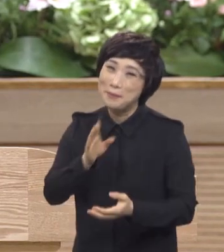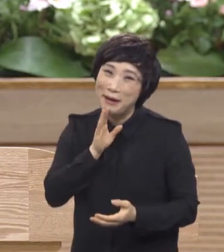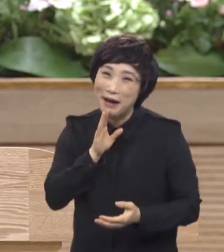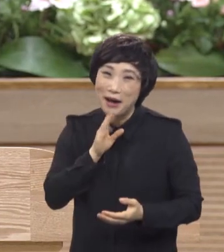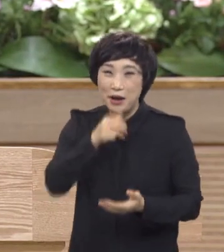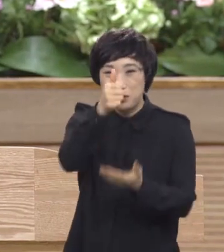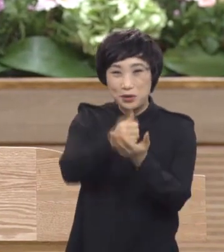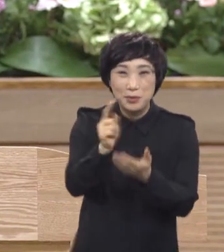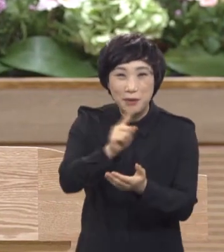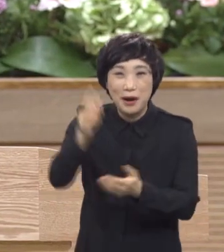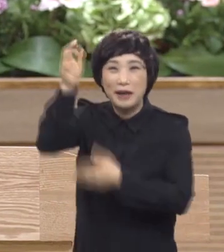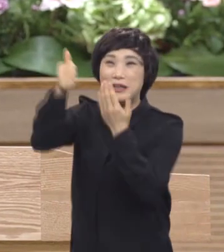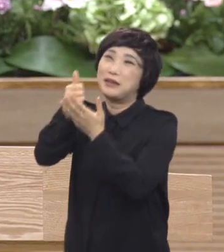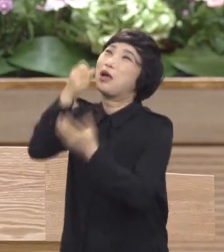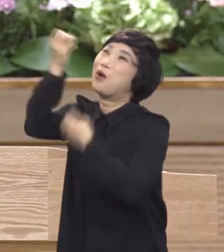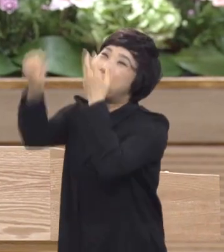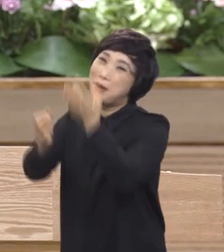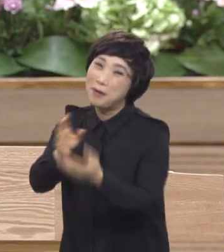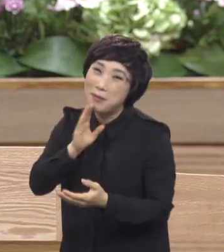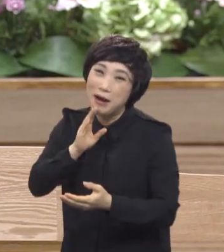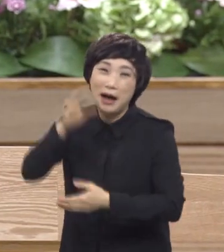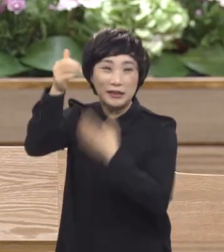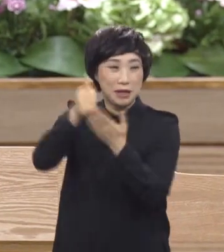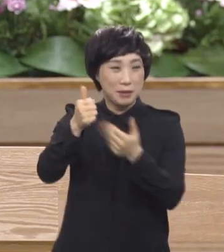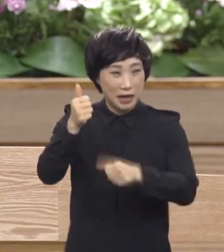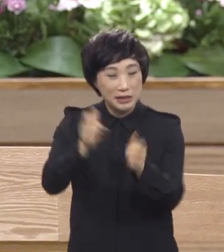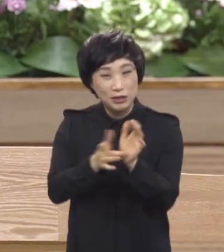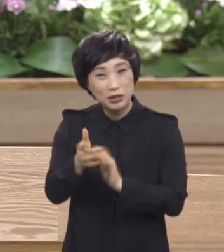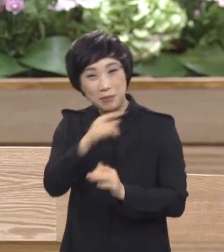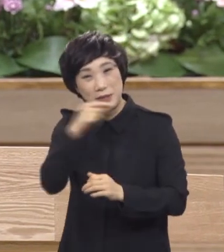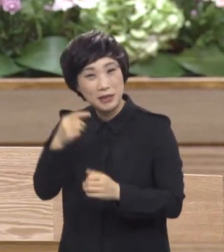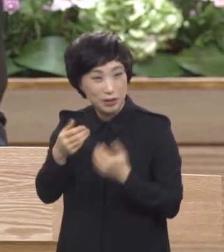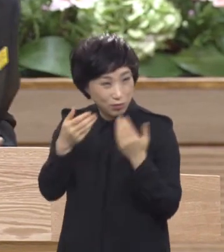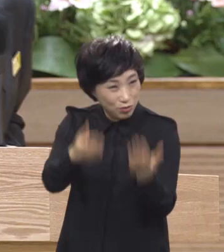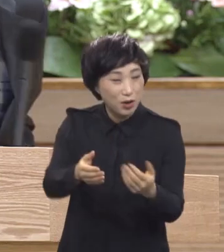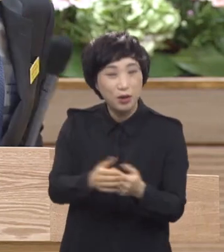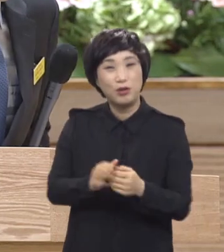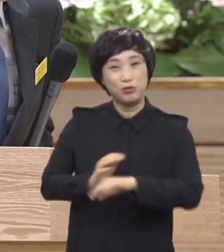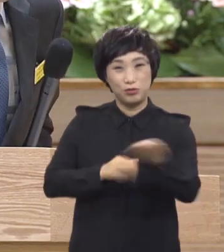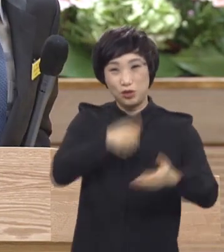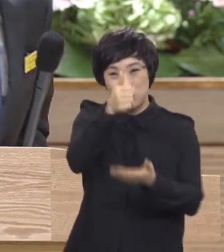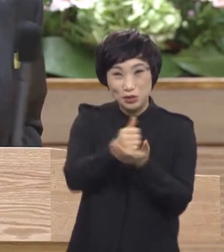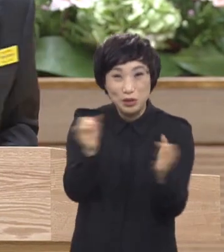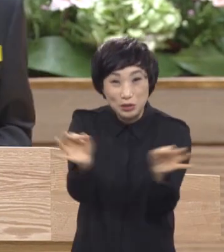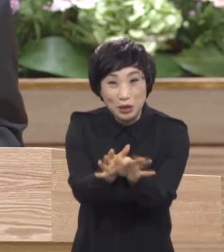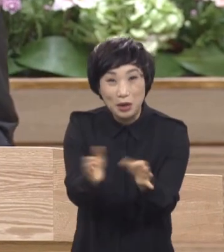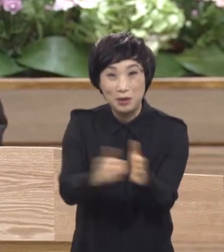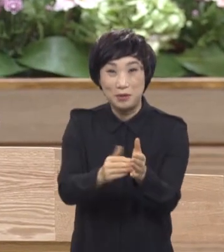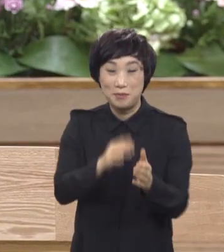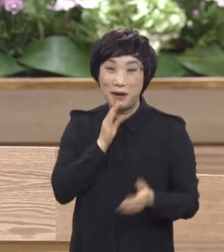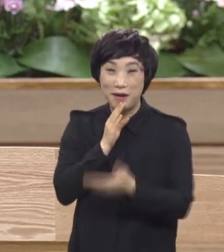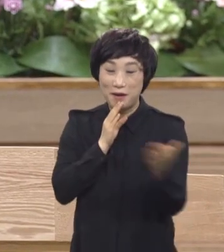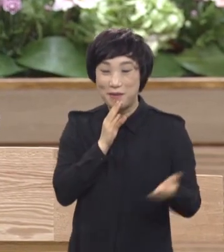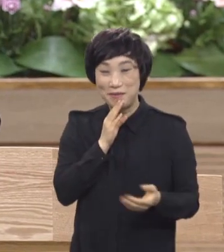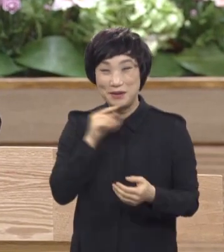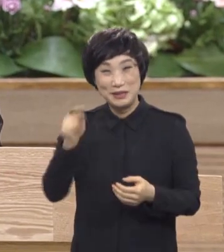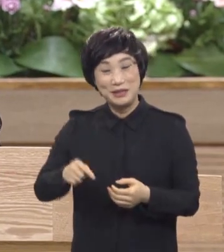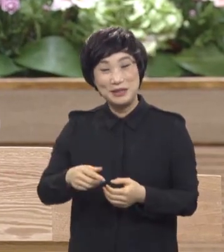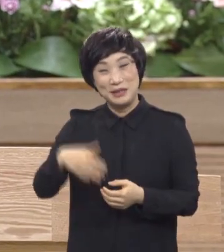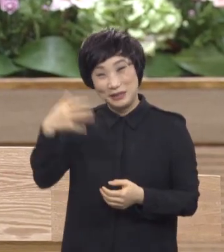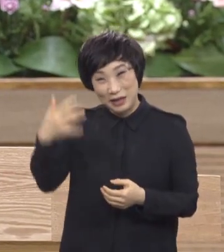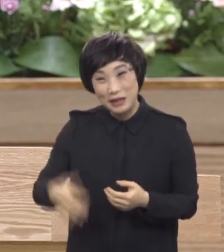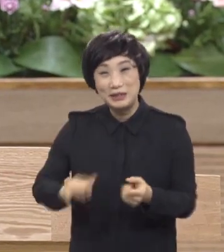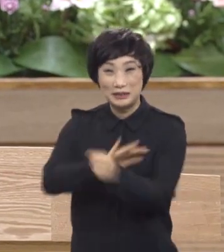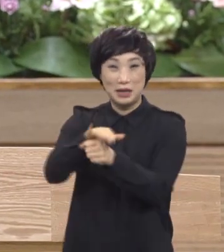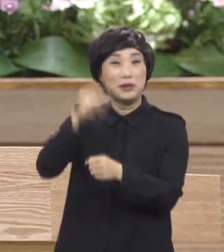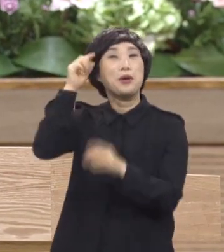나에게 말하게 하고 하나님은 아들의 피로 속죄하신다 이 말입니다 이런 어마어마한 사랑에